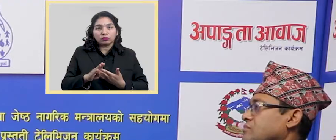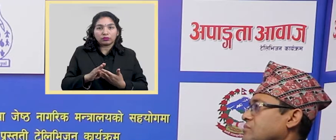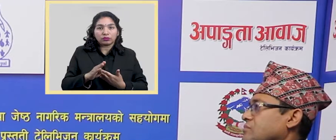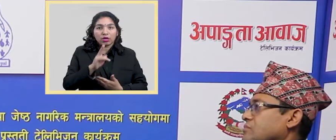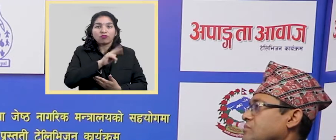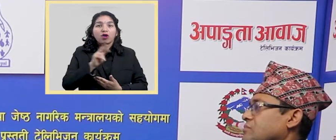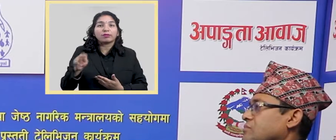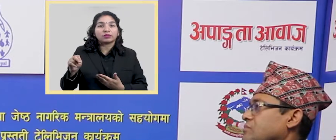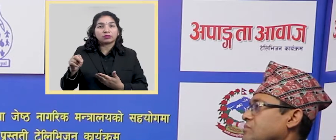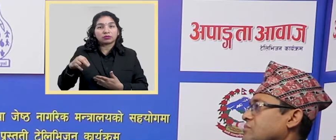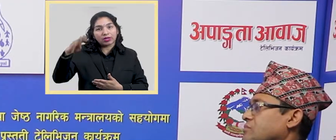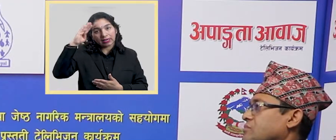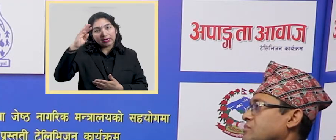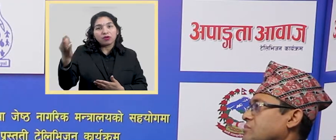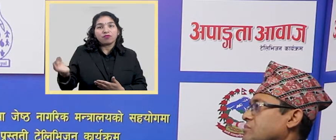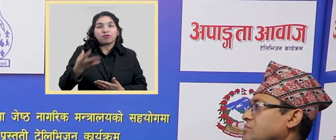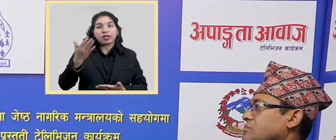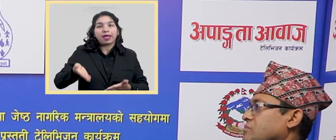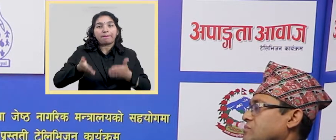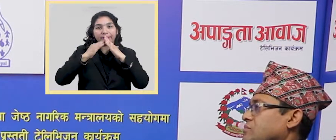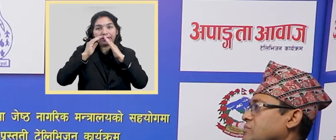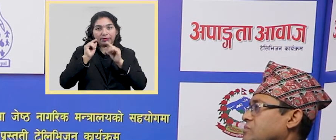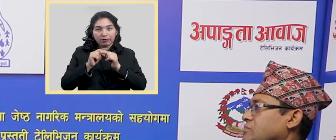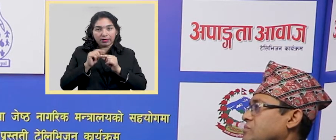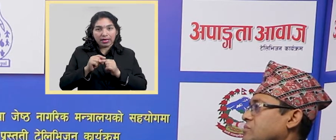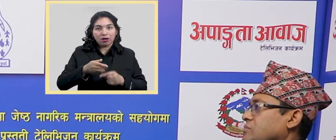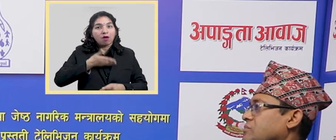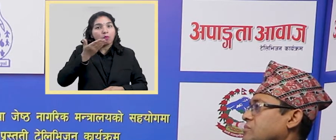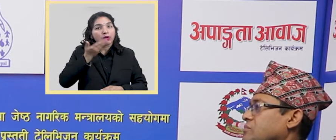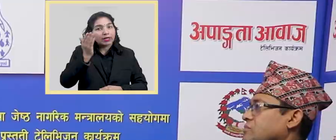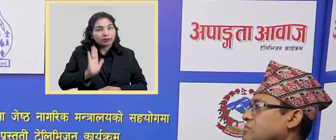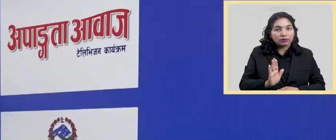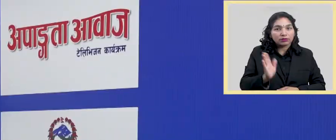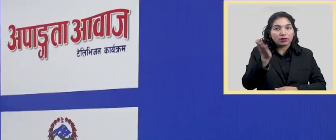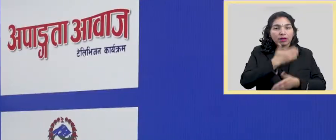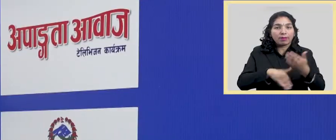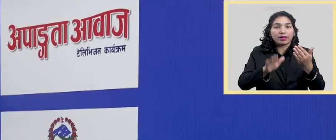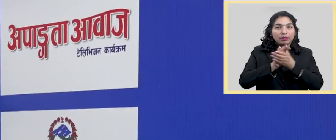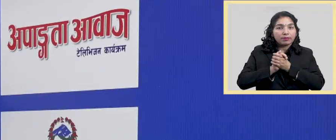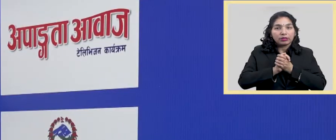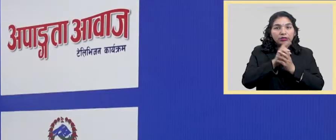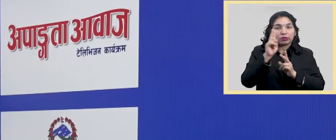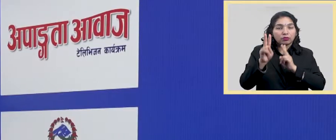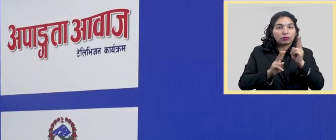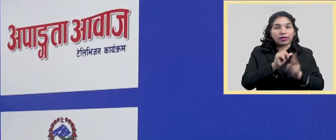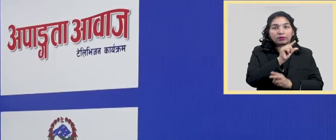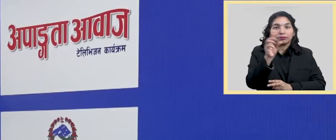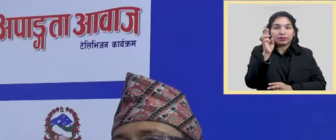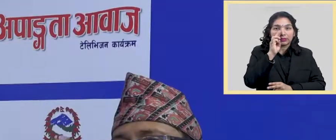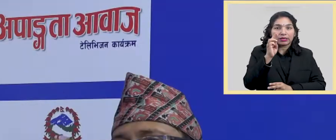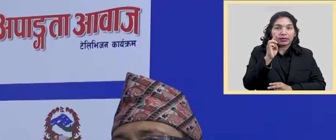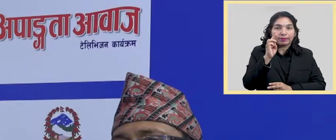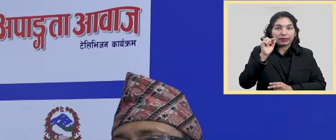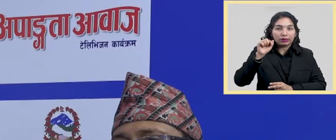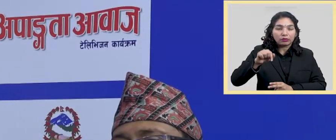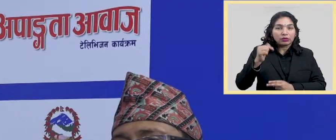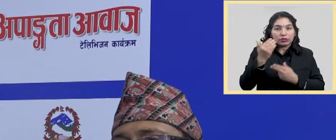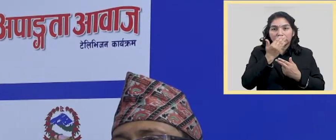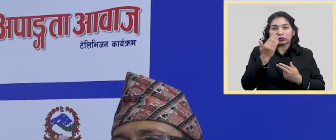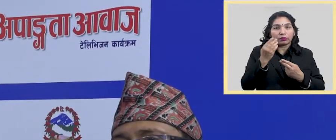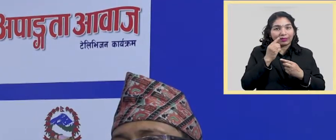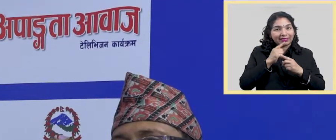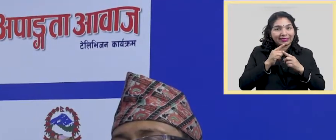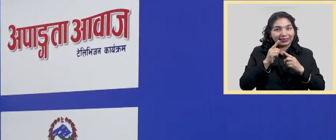र एउटा नर्वेजियन सरकारको सहयोगमा अहिले नयाँ बिल्डिङ पनि बनेर पढाइ भइरहेको छ। अपाङ्ग मैत्रीको कुरा विषयहरूमा खगेन्द्र नवजीवन